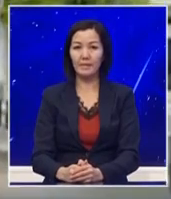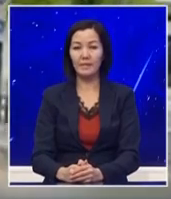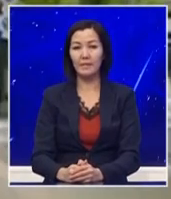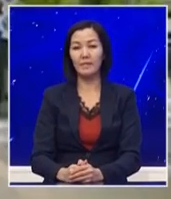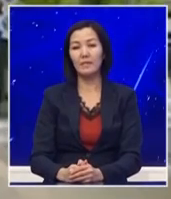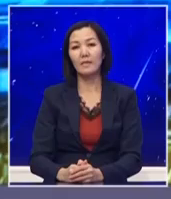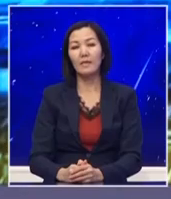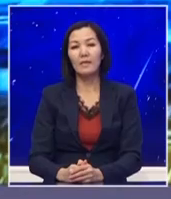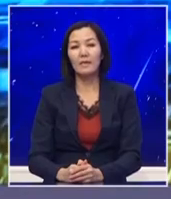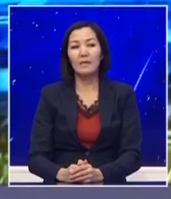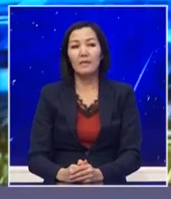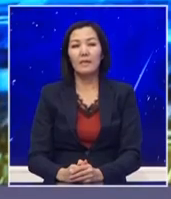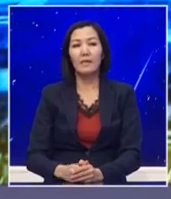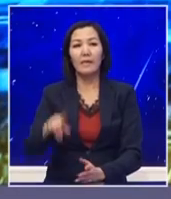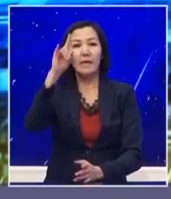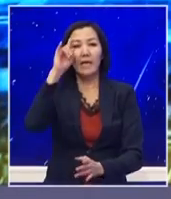телеарнасы.